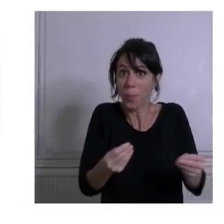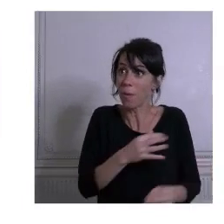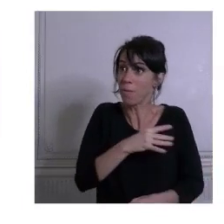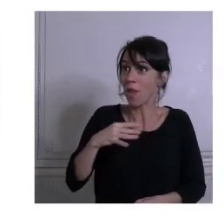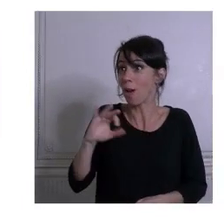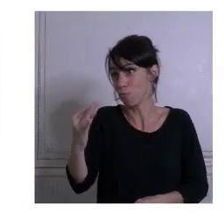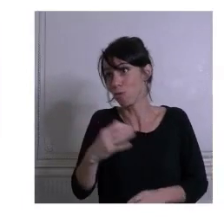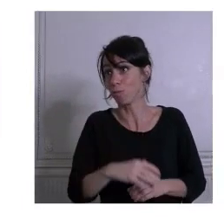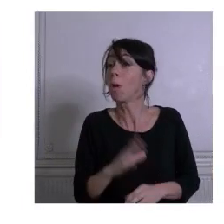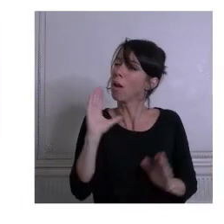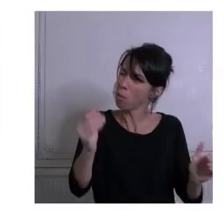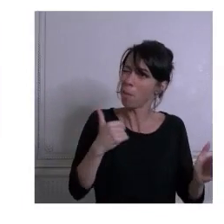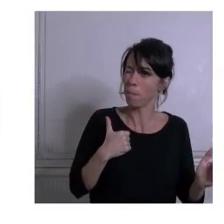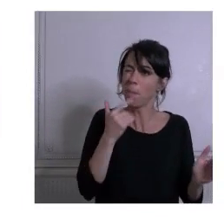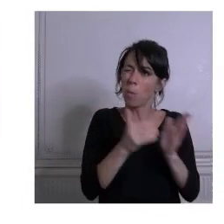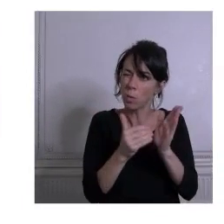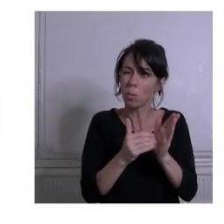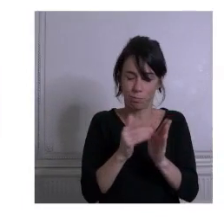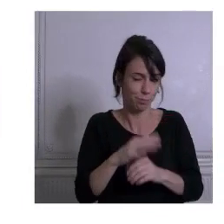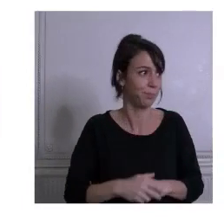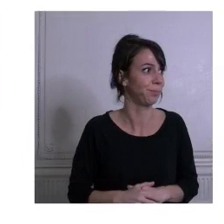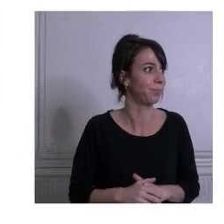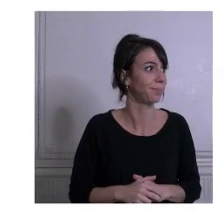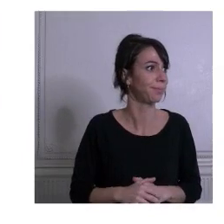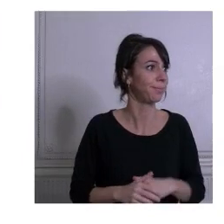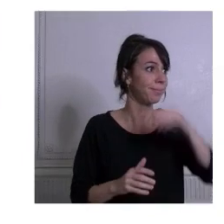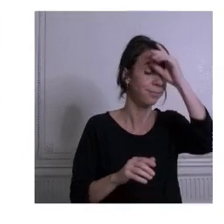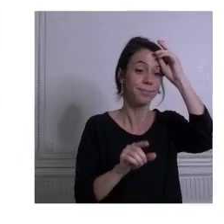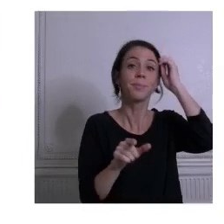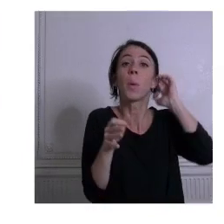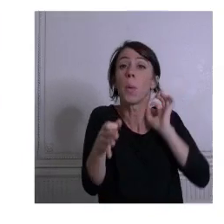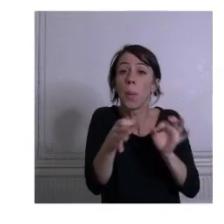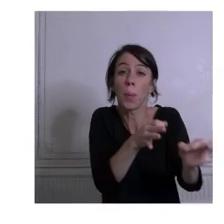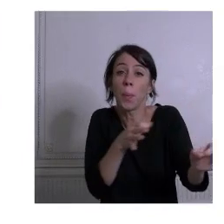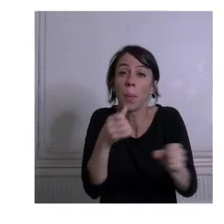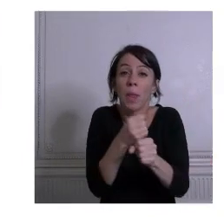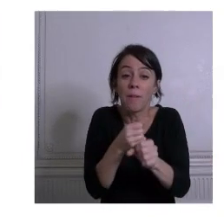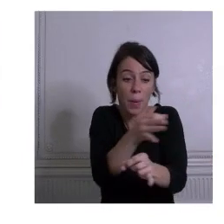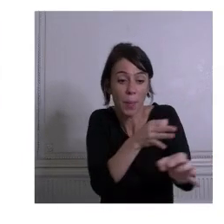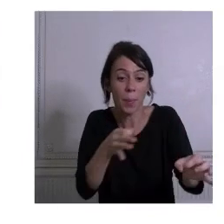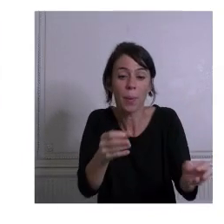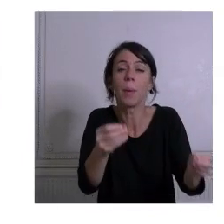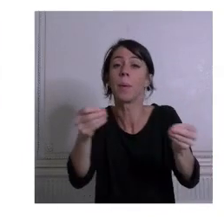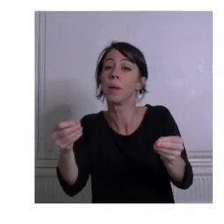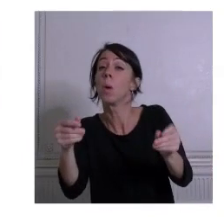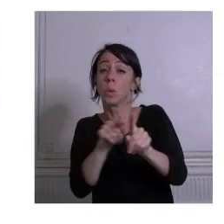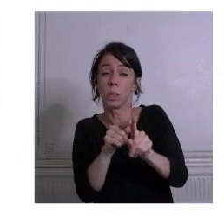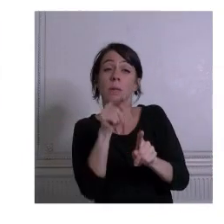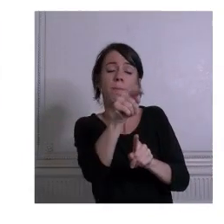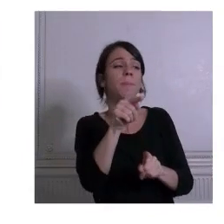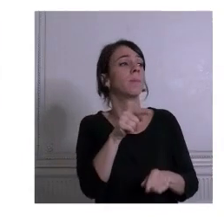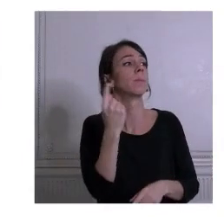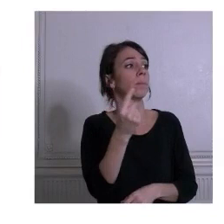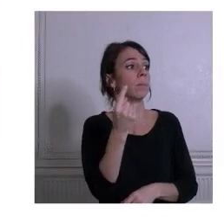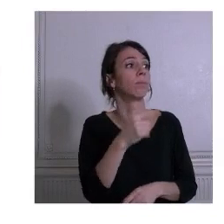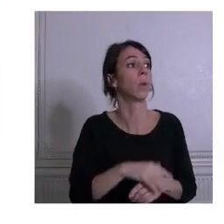l'heure, vous n'avez rien fait pour le château des arts, pour l'école de musique. Je tombe de ma chaise quand j'entends ça. Parce que d'abord, est-ce que vous connaissez le programme détaillé